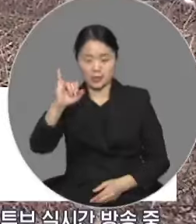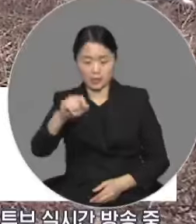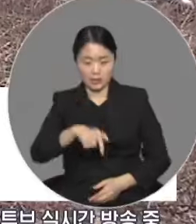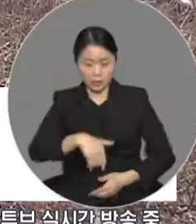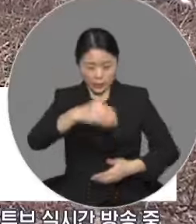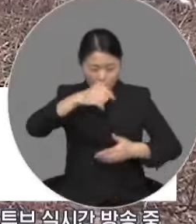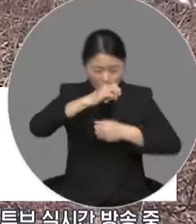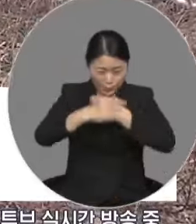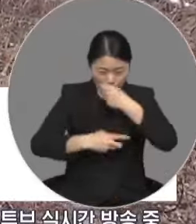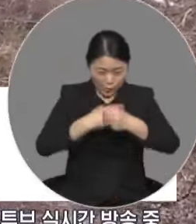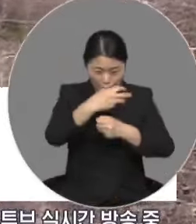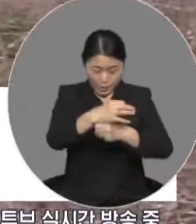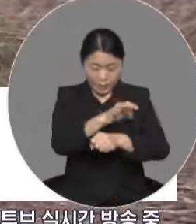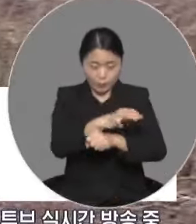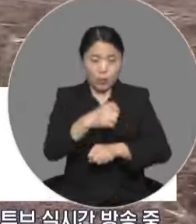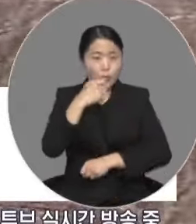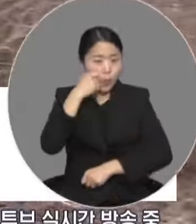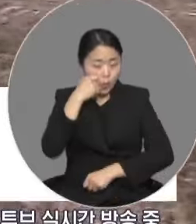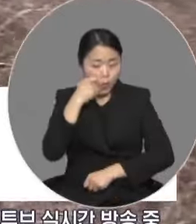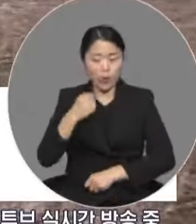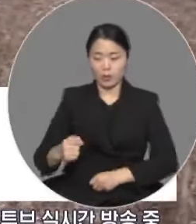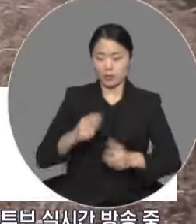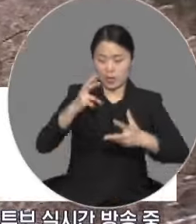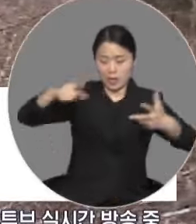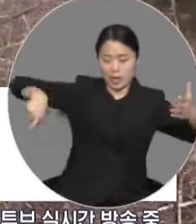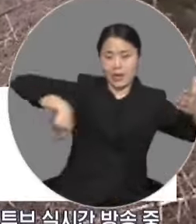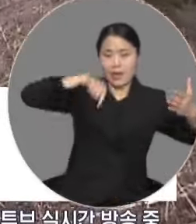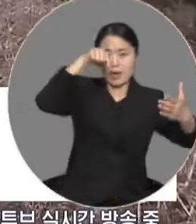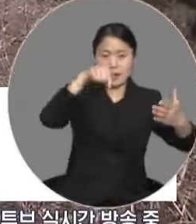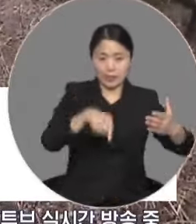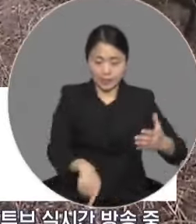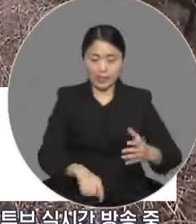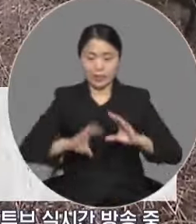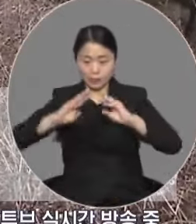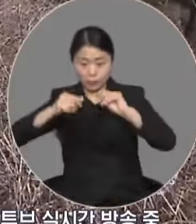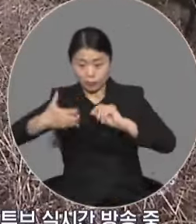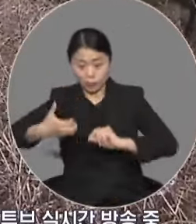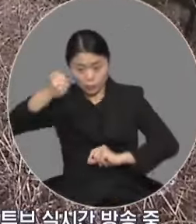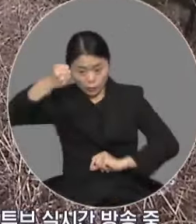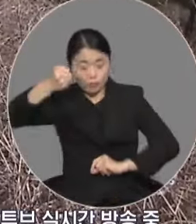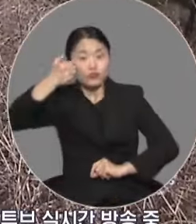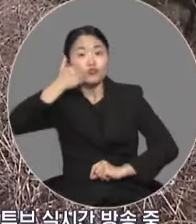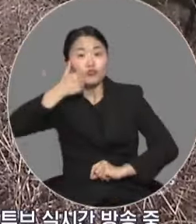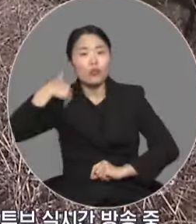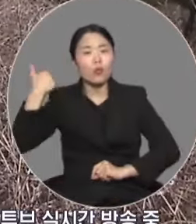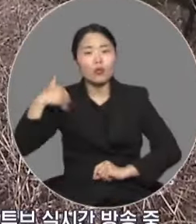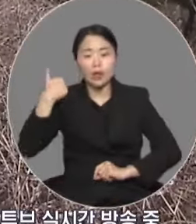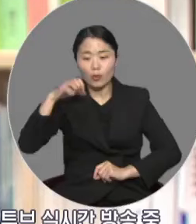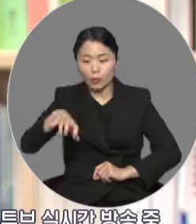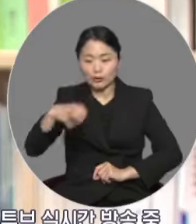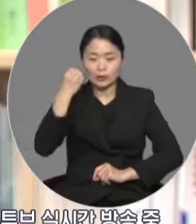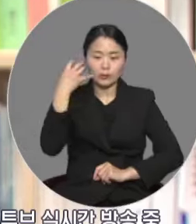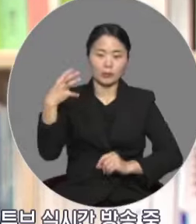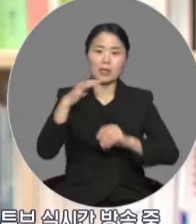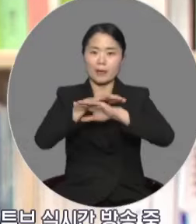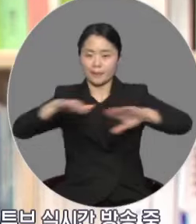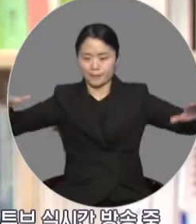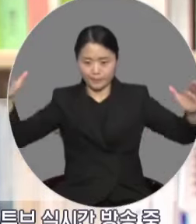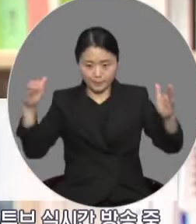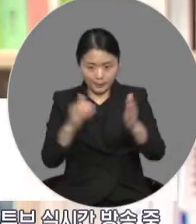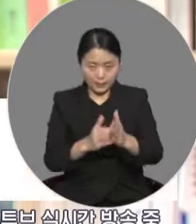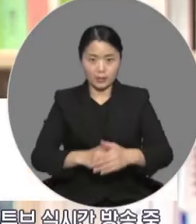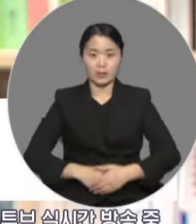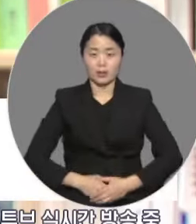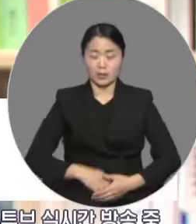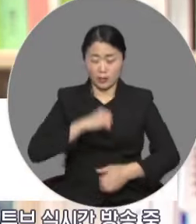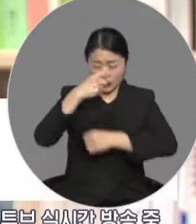못했던 공장 내 무연고 사유지를 4개월 만에 해결하는 데 성공했습니다. 그간 기업에서 수십